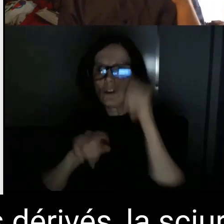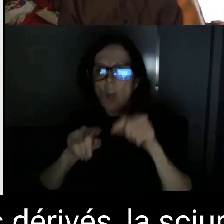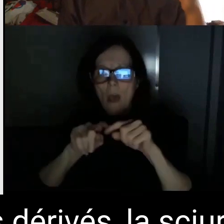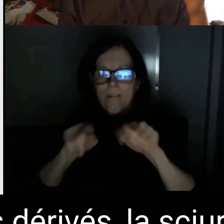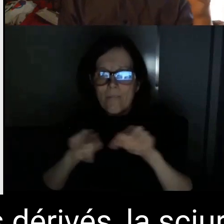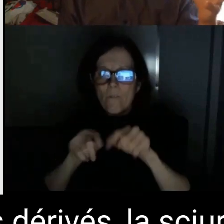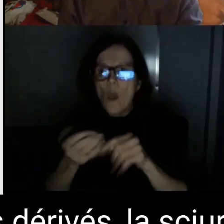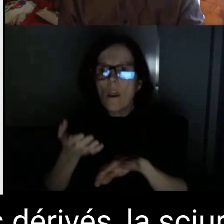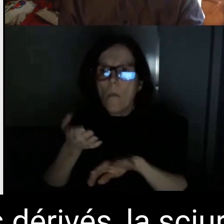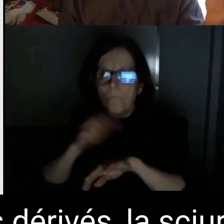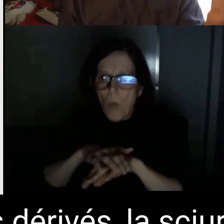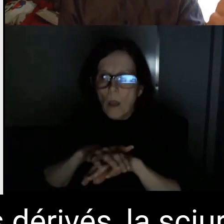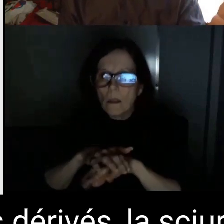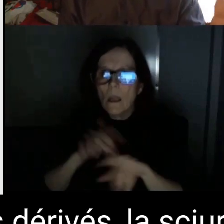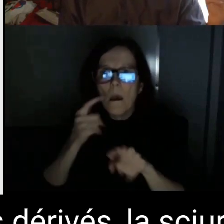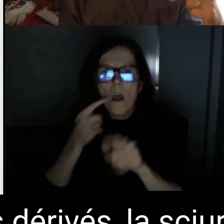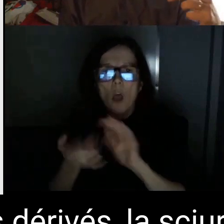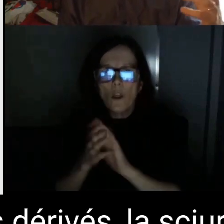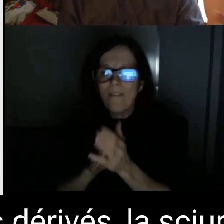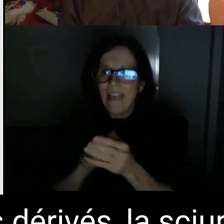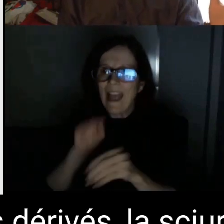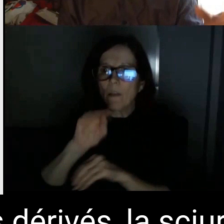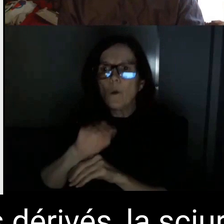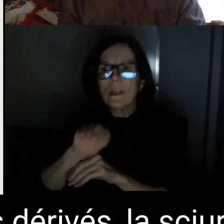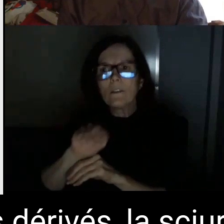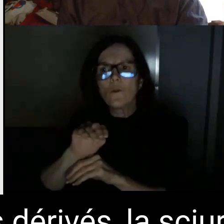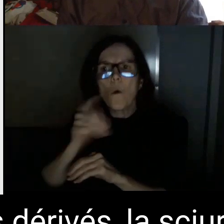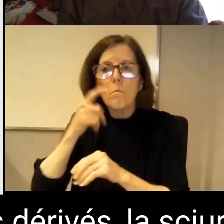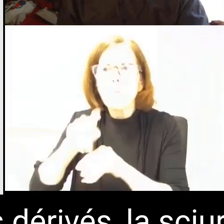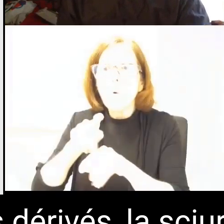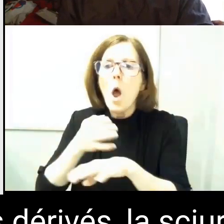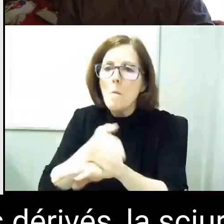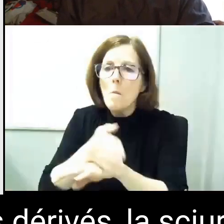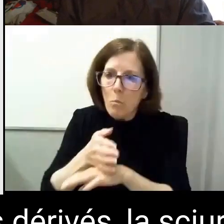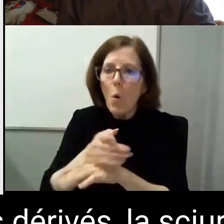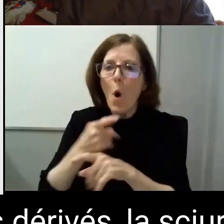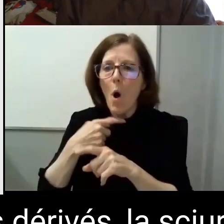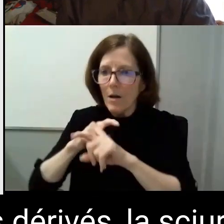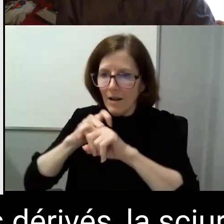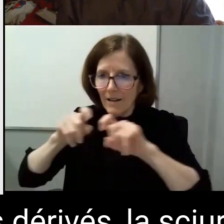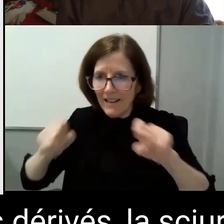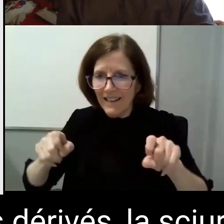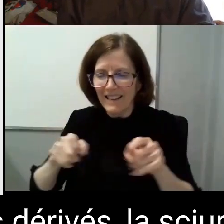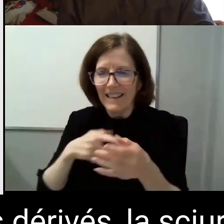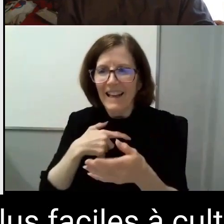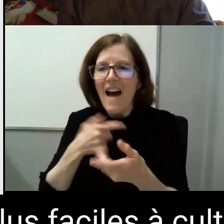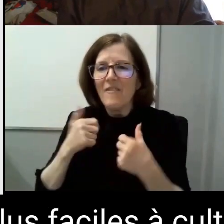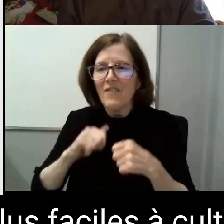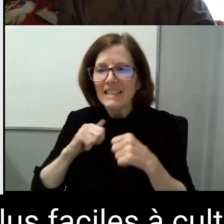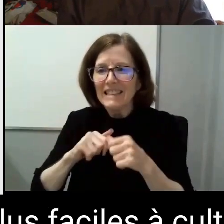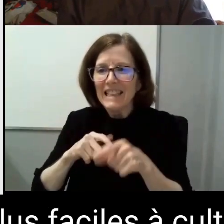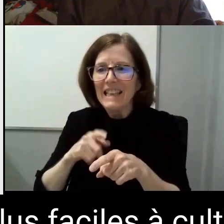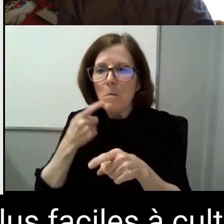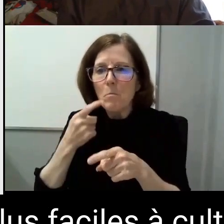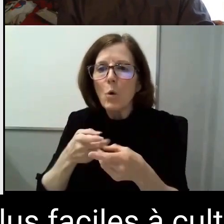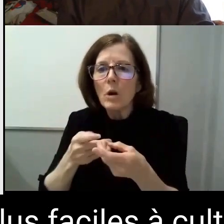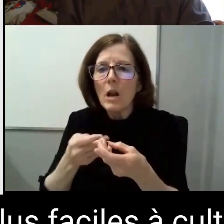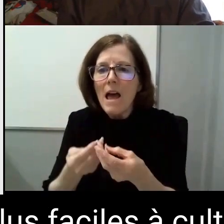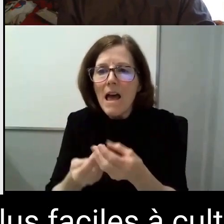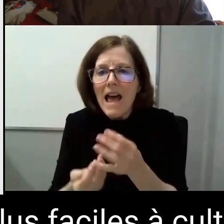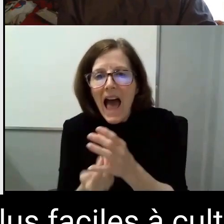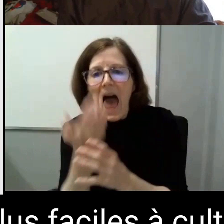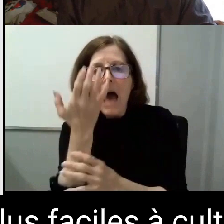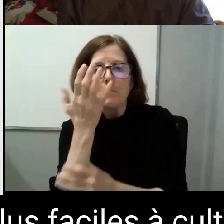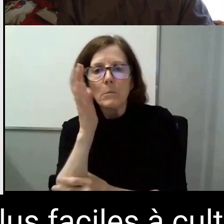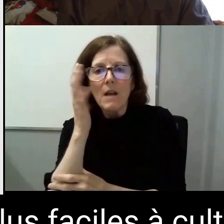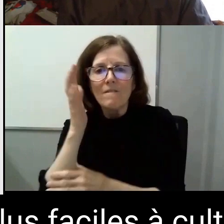de nourriture, ou tous les dérivés, hein, la sciure de bois, les copeaux, tout ça. On va essayer de favoriser des feuillus parce qu'ils sont beaucoup